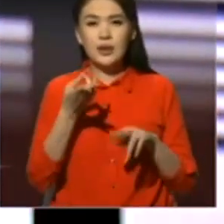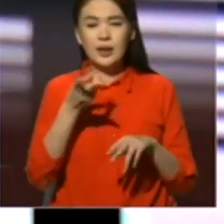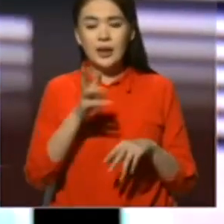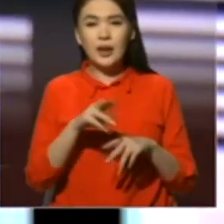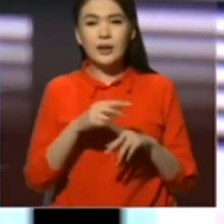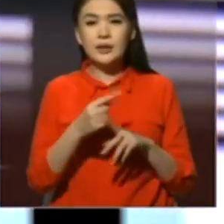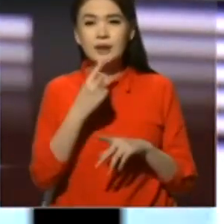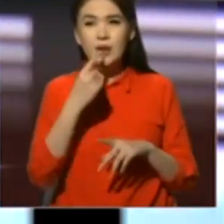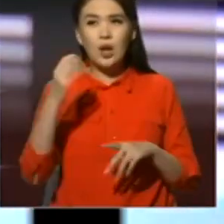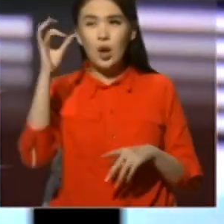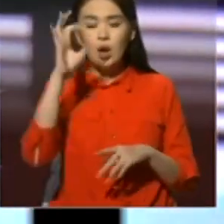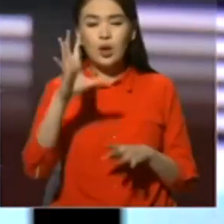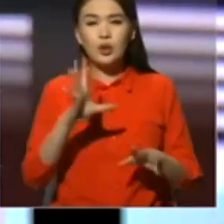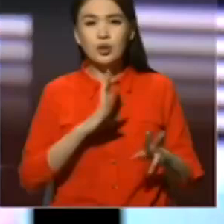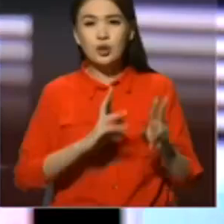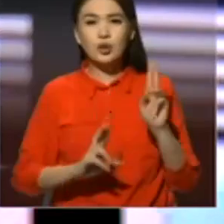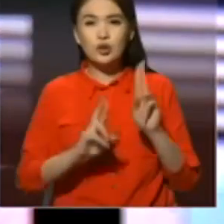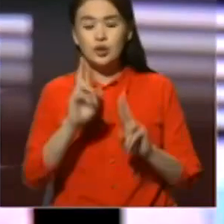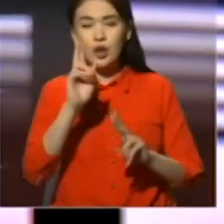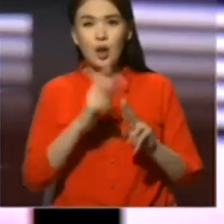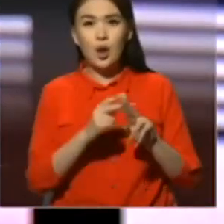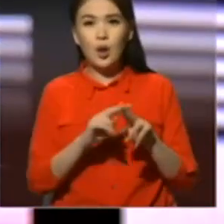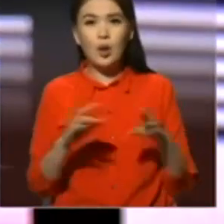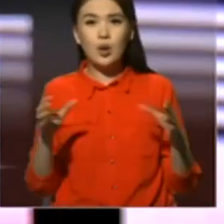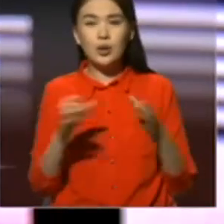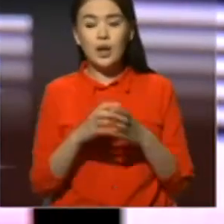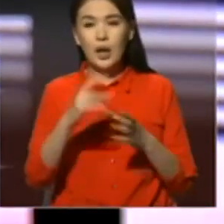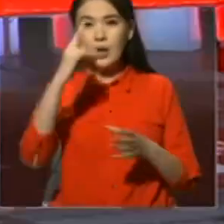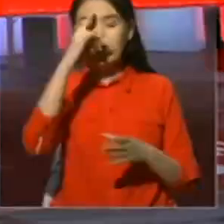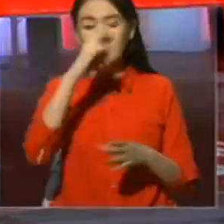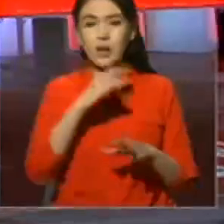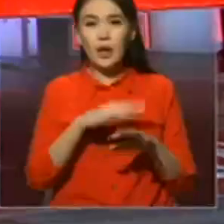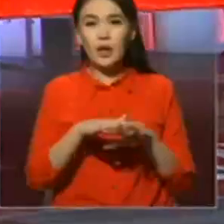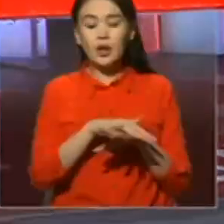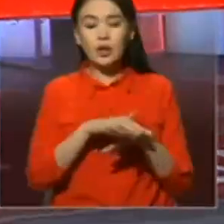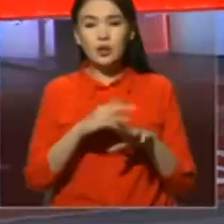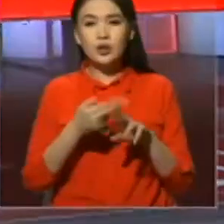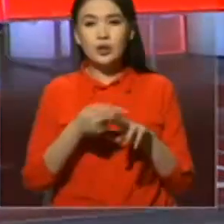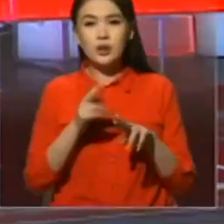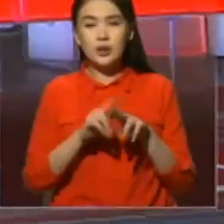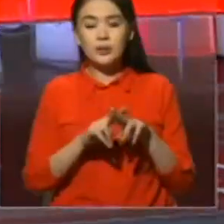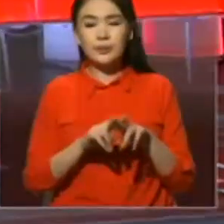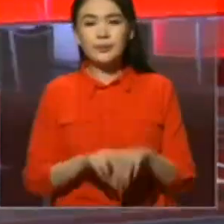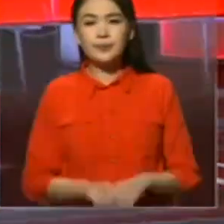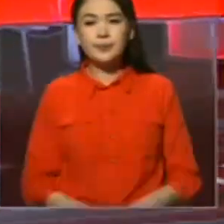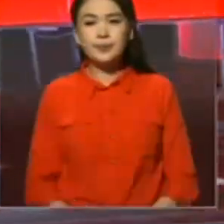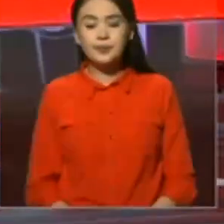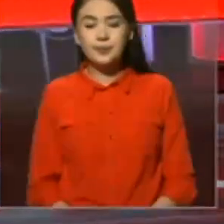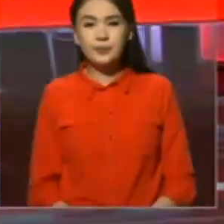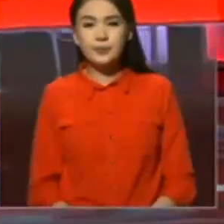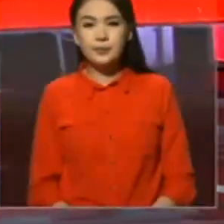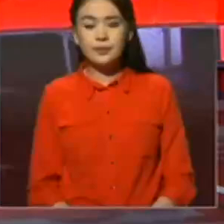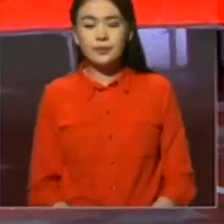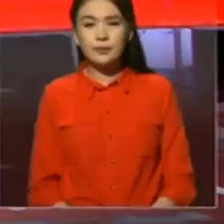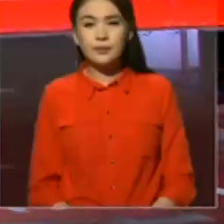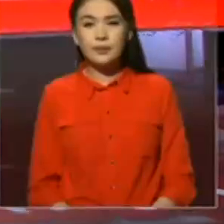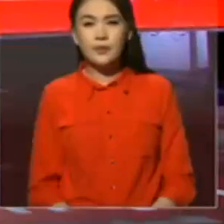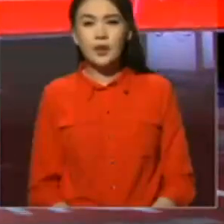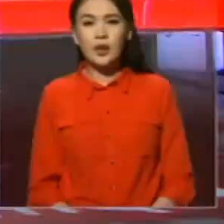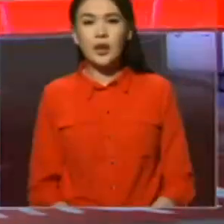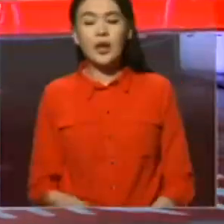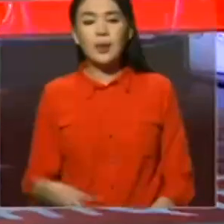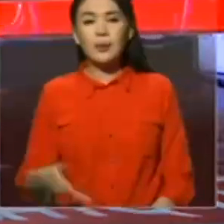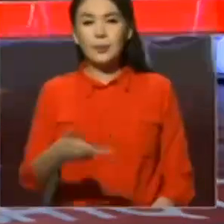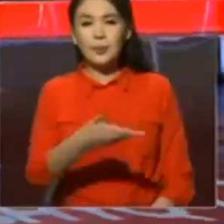мейрамы, барлық құндылықтар бізде ортақ Қазақстан халқы үшін, бірегейлігіміз үшін ортақ болып табылады. Енді